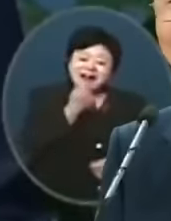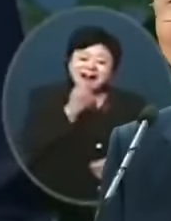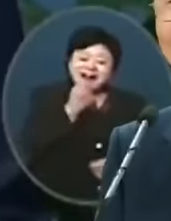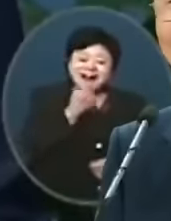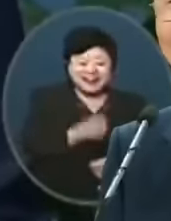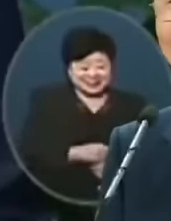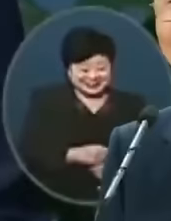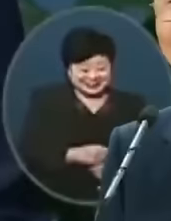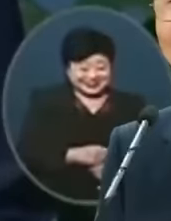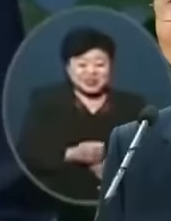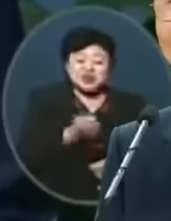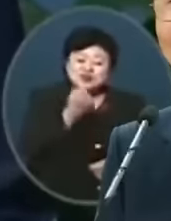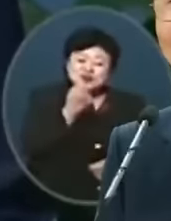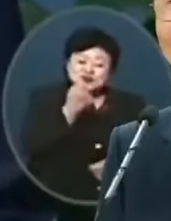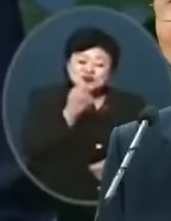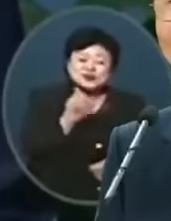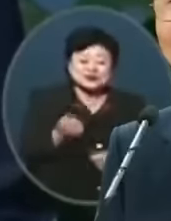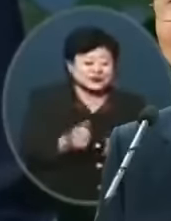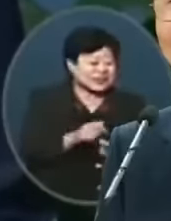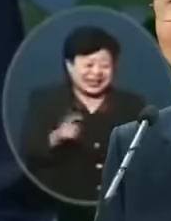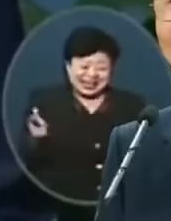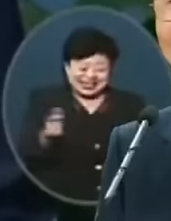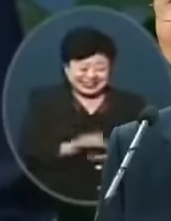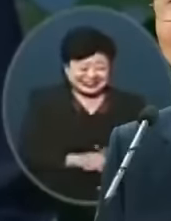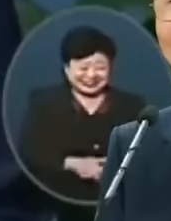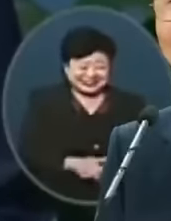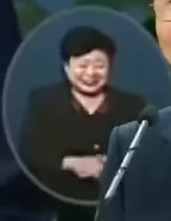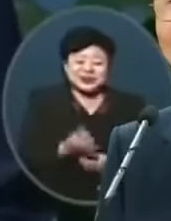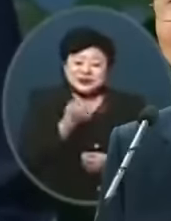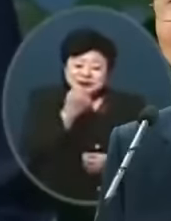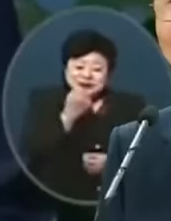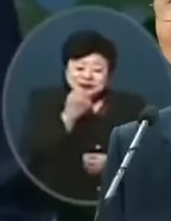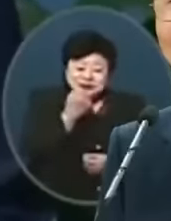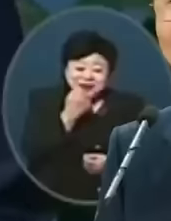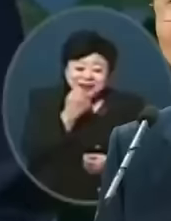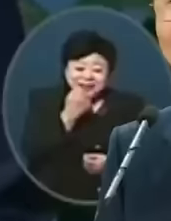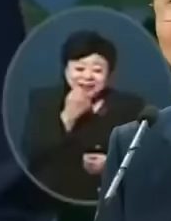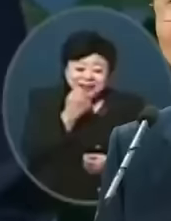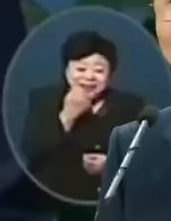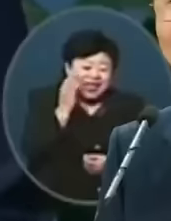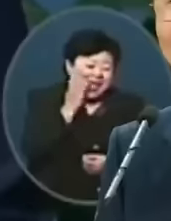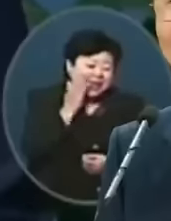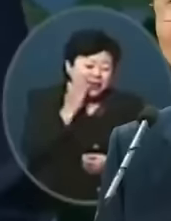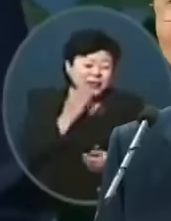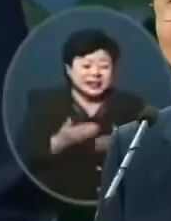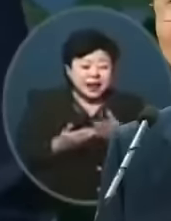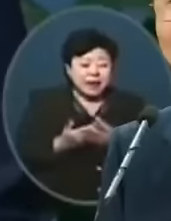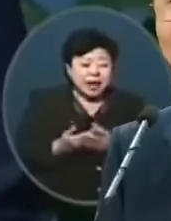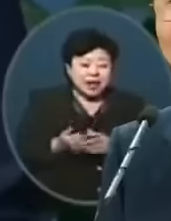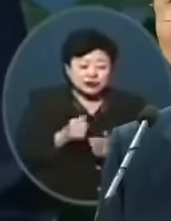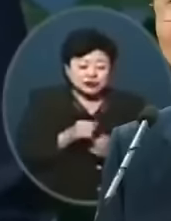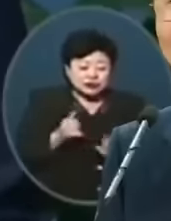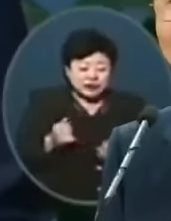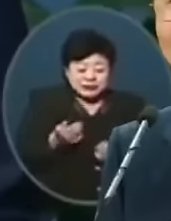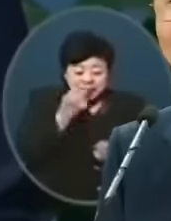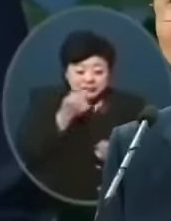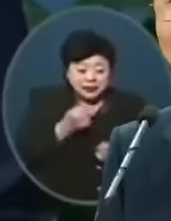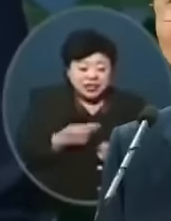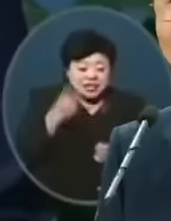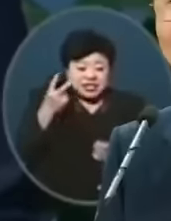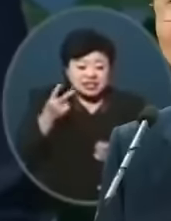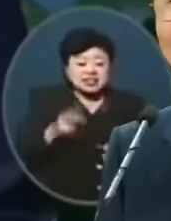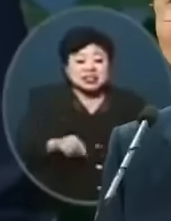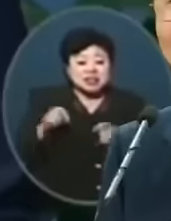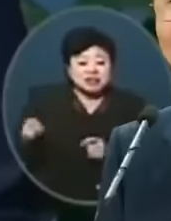해요? 내가 웃고 있기 때문입니다. 웃음으로서 나오는 엔돌핀이 죽어가는 사람의 생명을